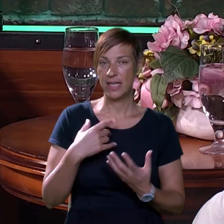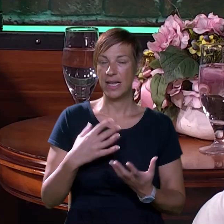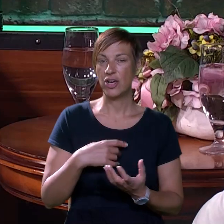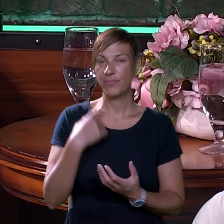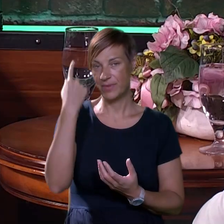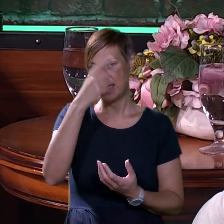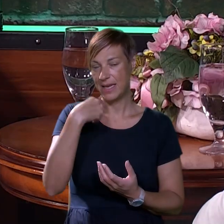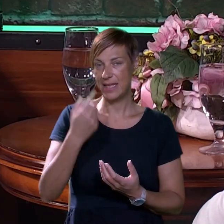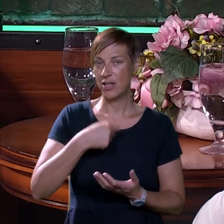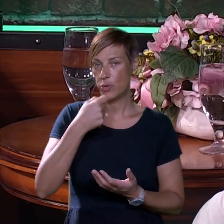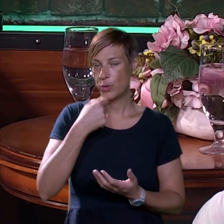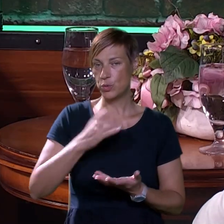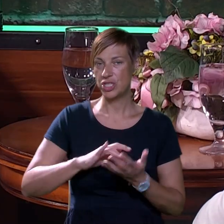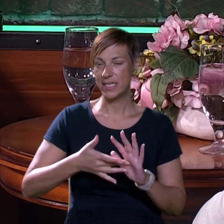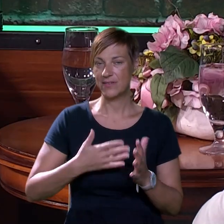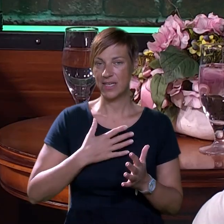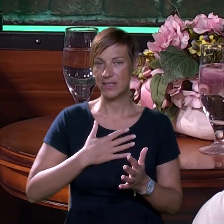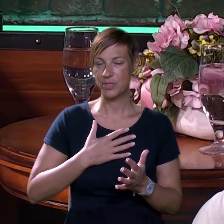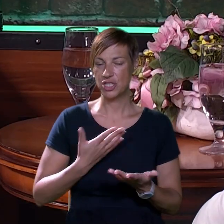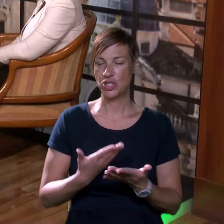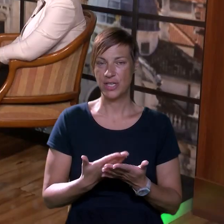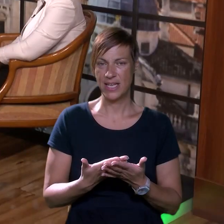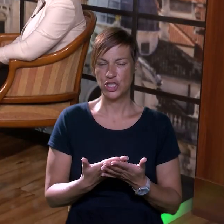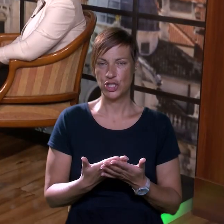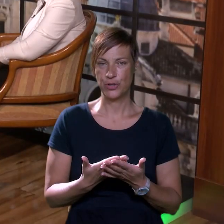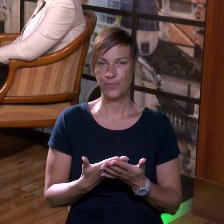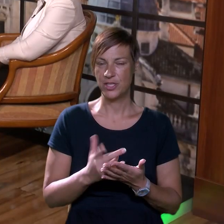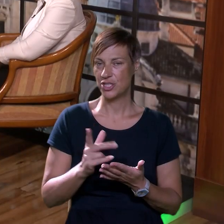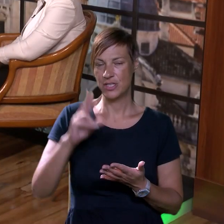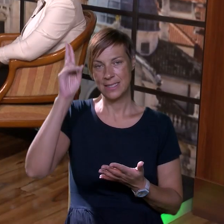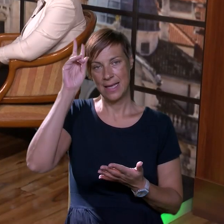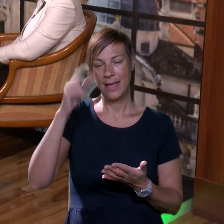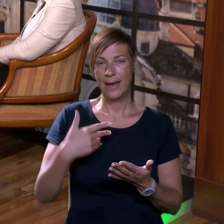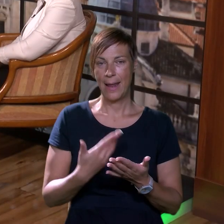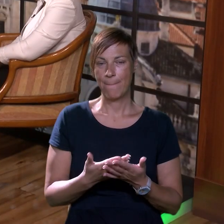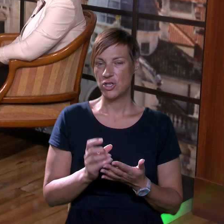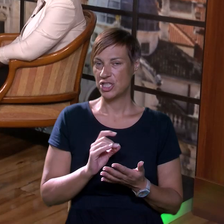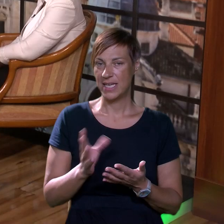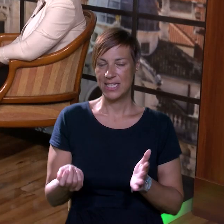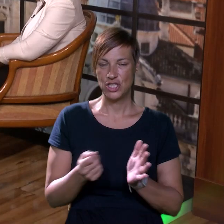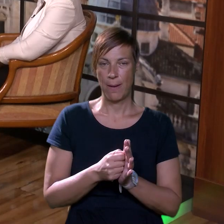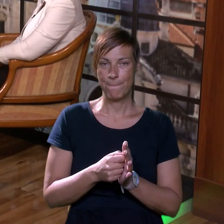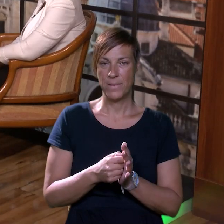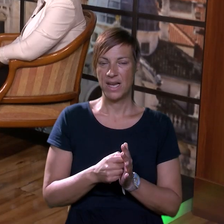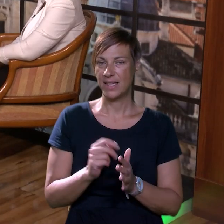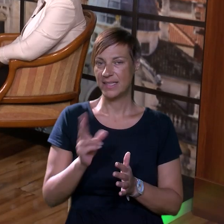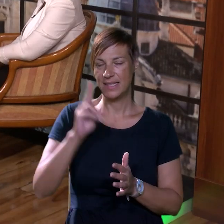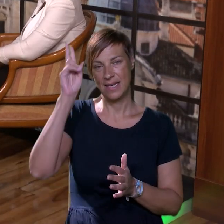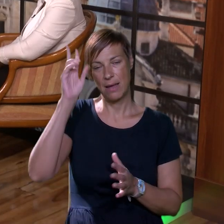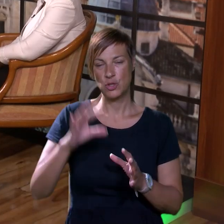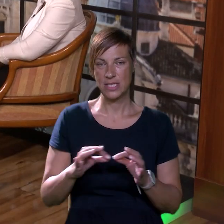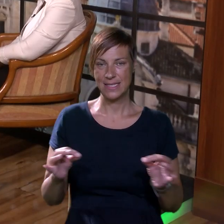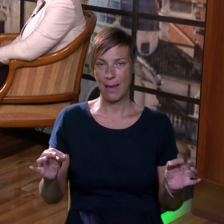nedjeljom zajednički ručak svih nas. Mislim da je to nešto što se ne može ničim platiti, ne može